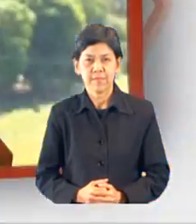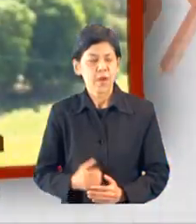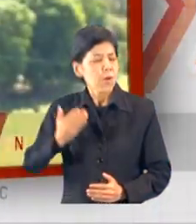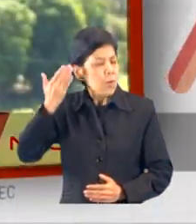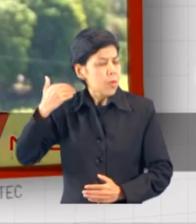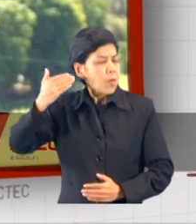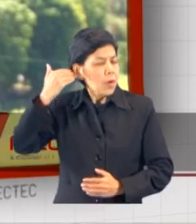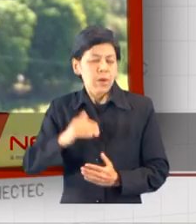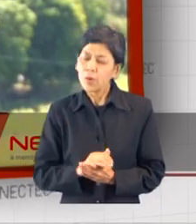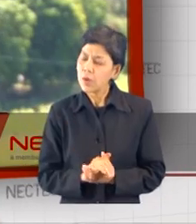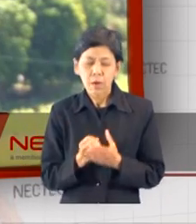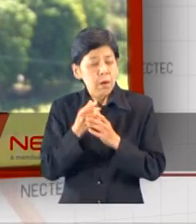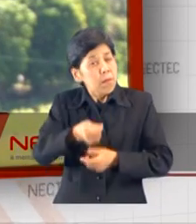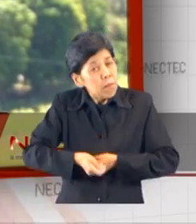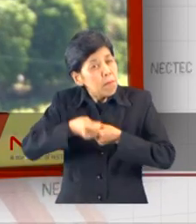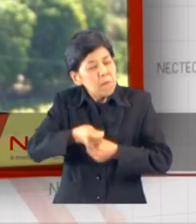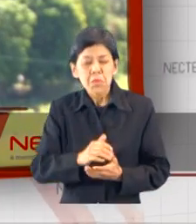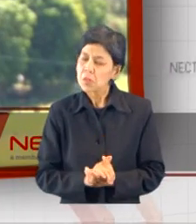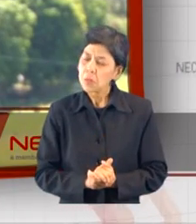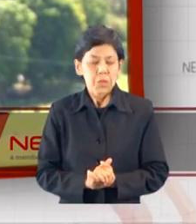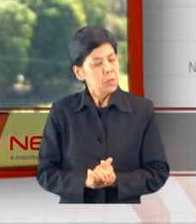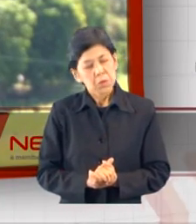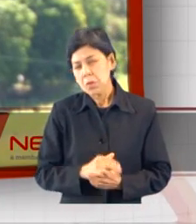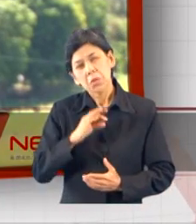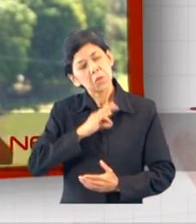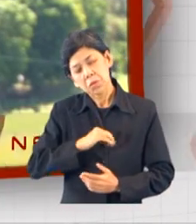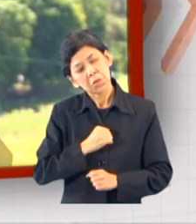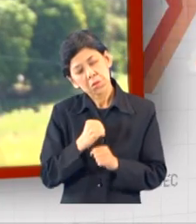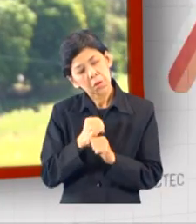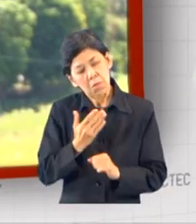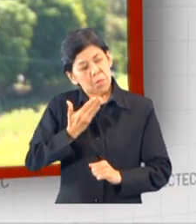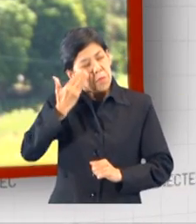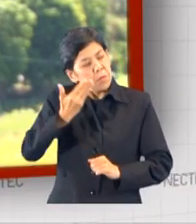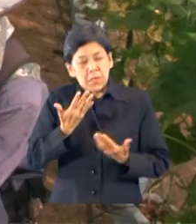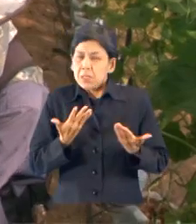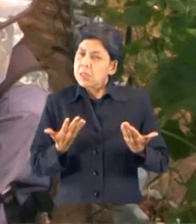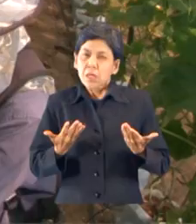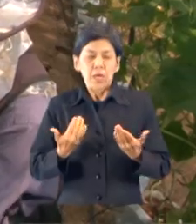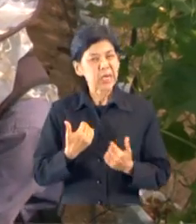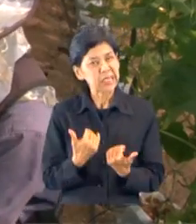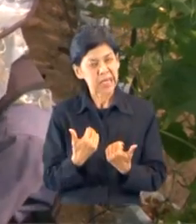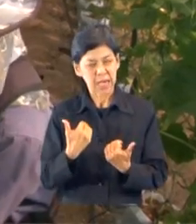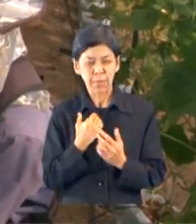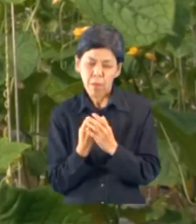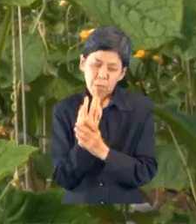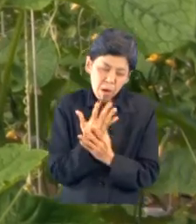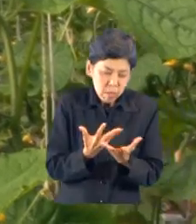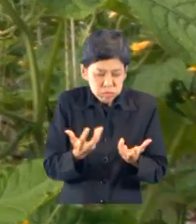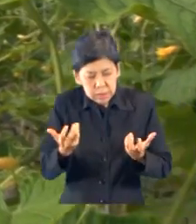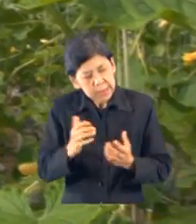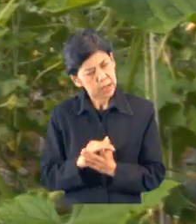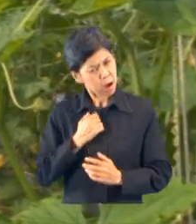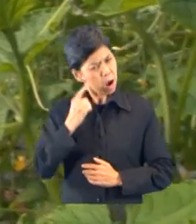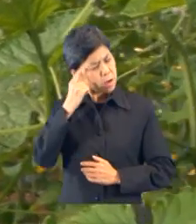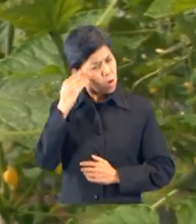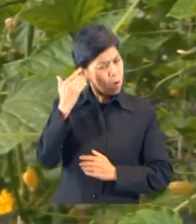ที่ผ่านมาส่วนใหญ่เกษตรกรจะไม่ค่อยให้ความสำคัญเรื่องของสภาพภูมิอากาศเท่าไหร่เกษตรกรมาทราบทีพืชไม่ดีหรือแต่ถ้าเ